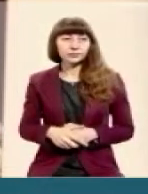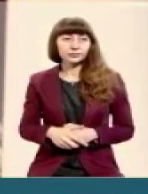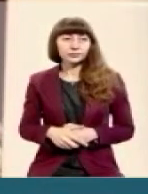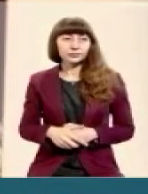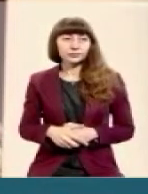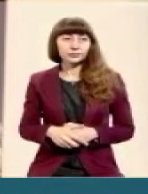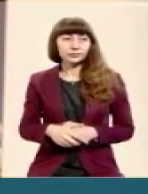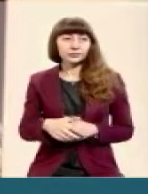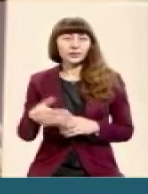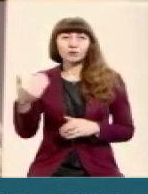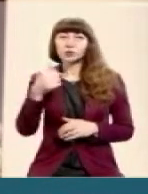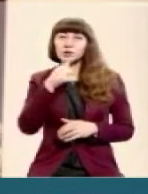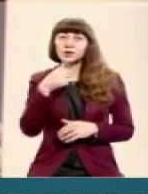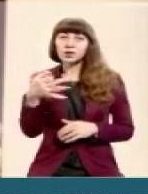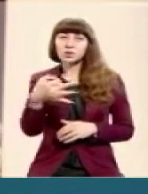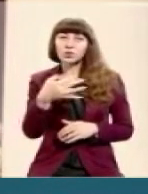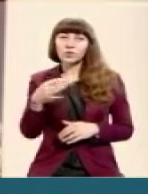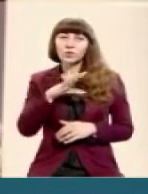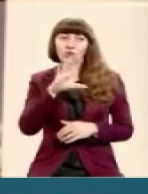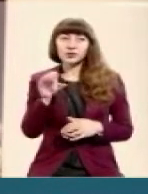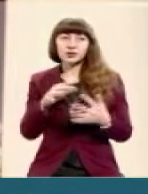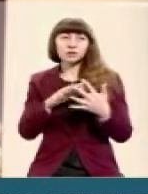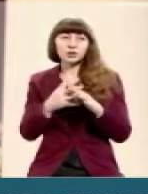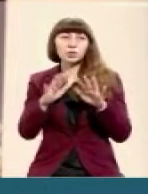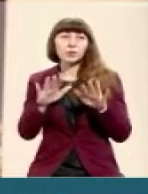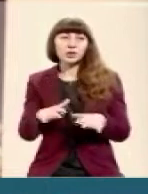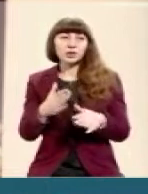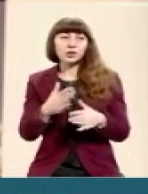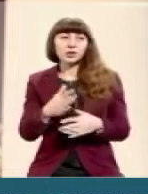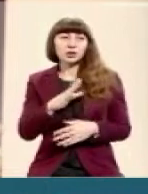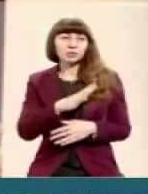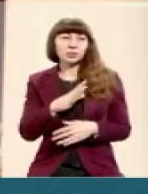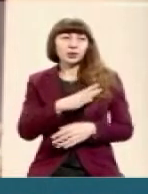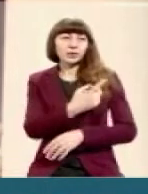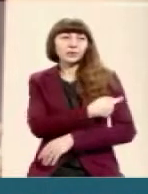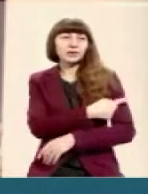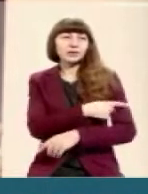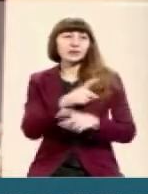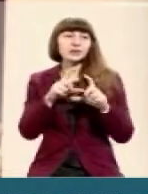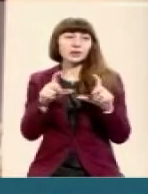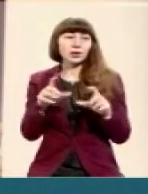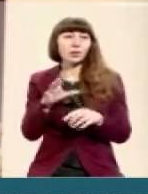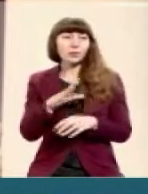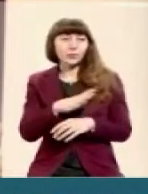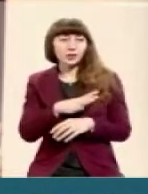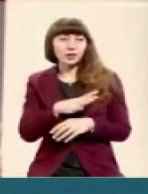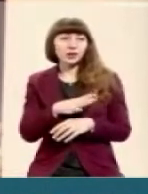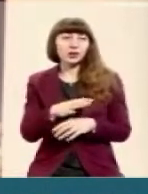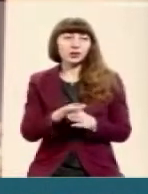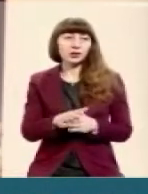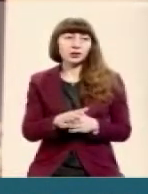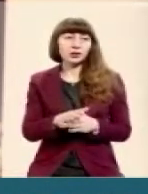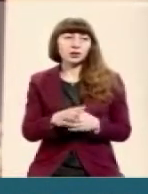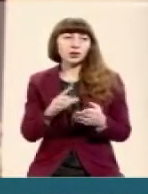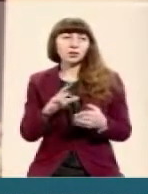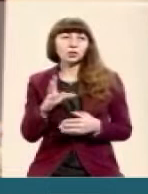вот в вашей области, во всех населенных пунктах были медицинские объекты. Да, они были приспособлены к зданию,